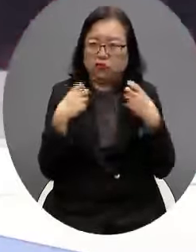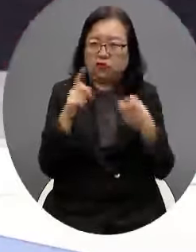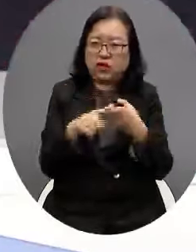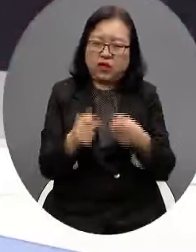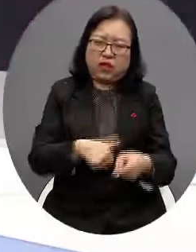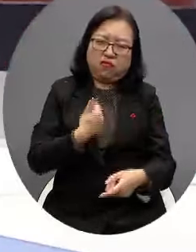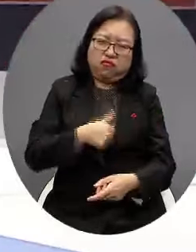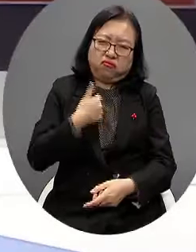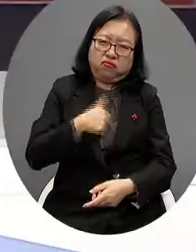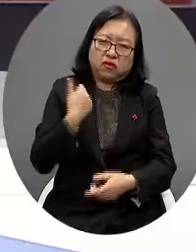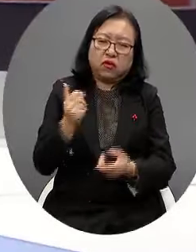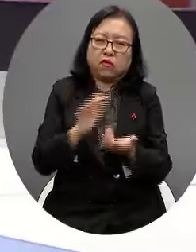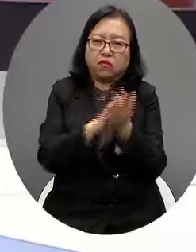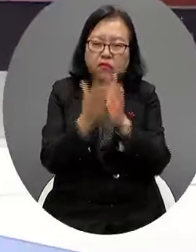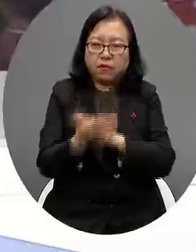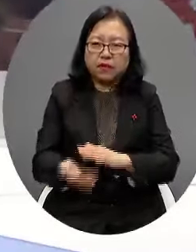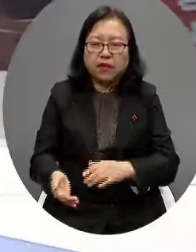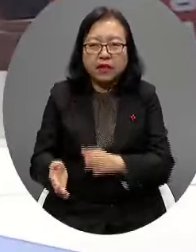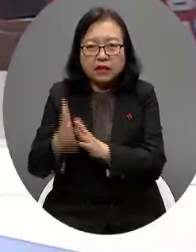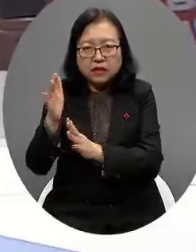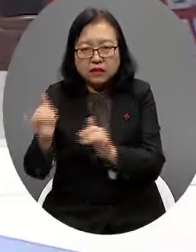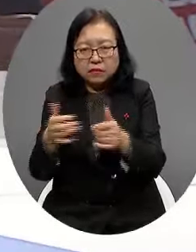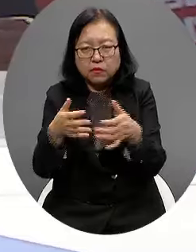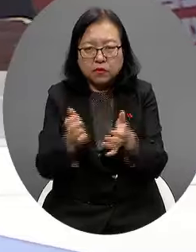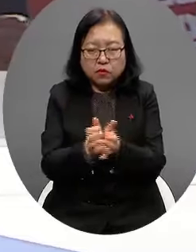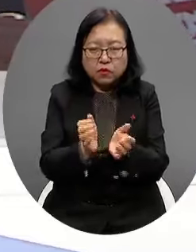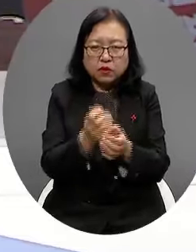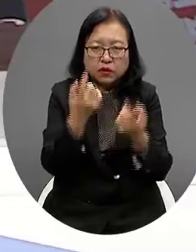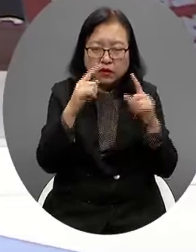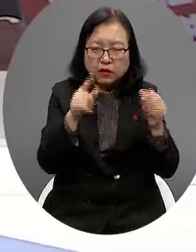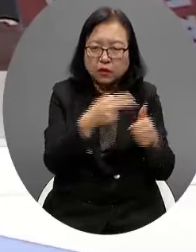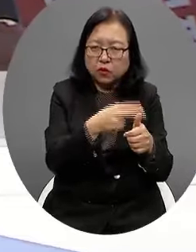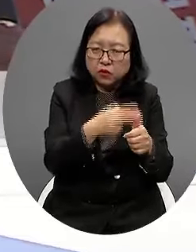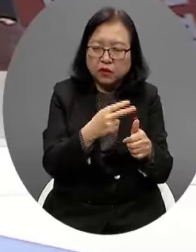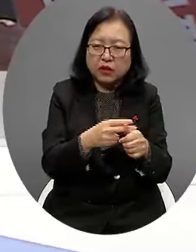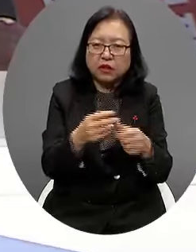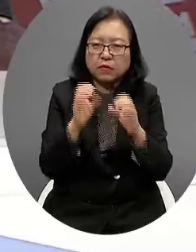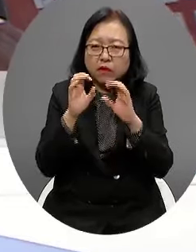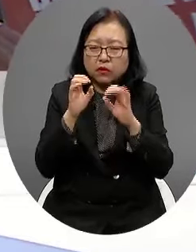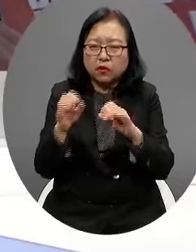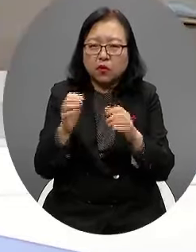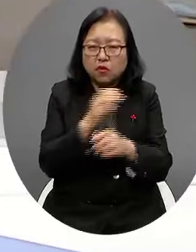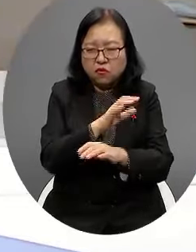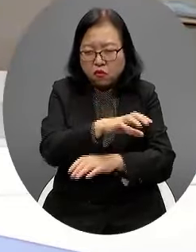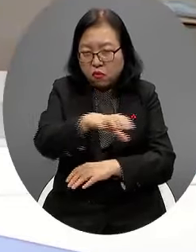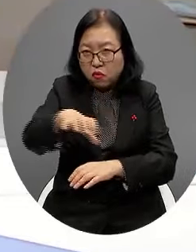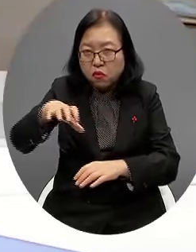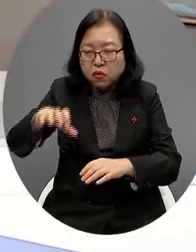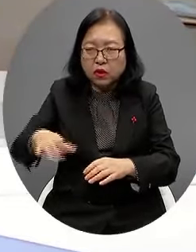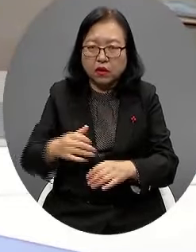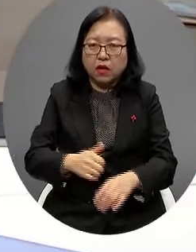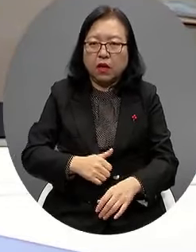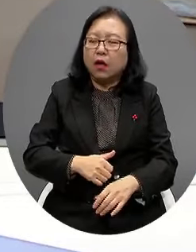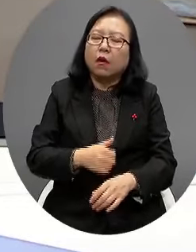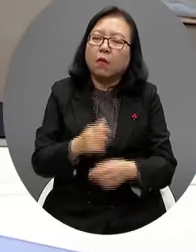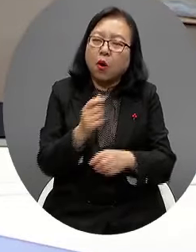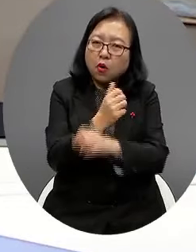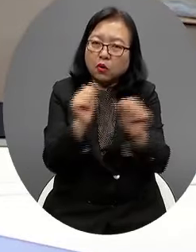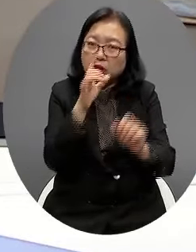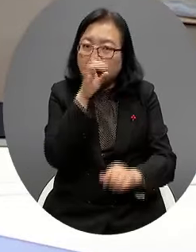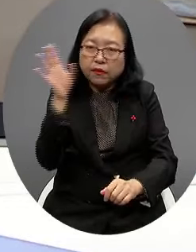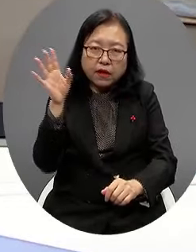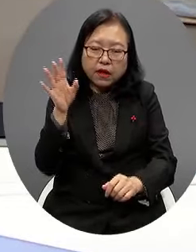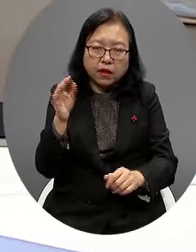단체는 물론 노동계와 법조계 대학교수 언론 등 각계 각층에서 용서할 수 없다며 한 목소리로 대통령